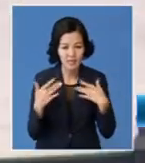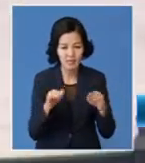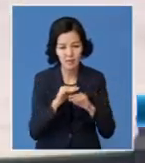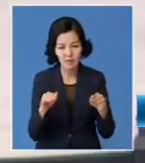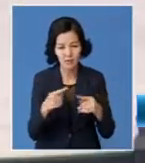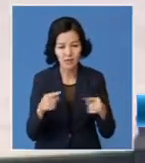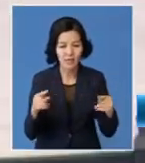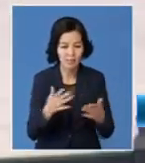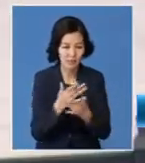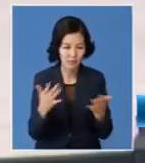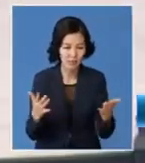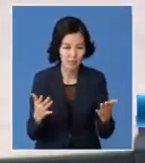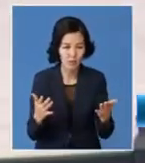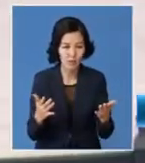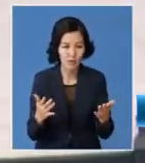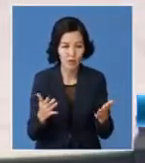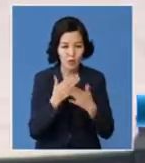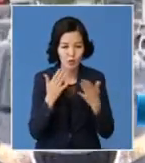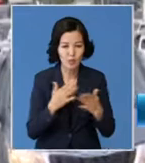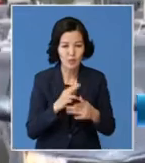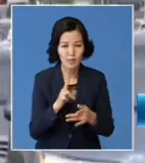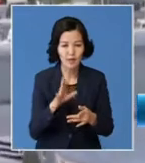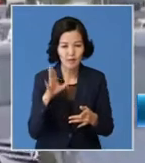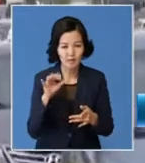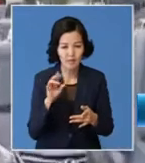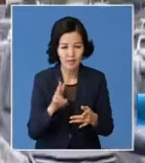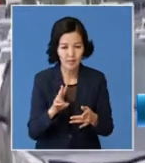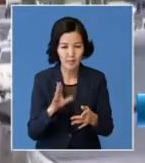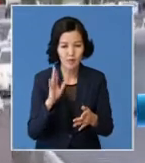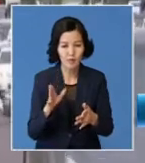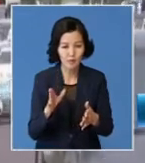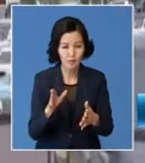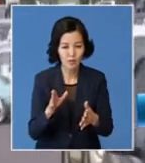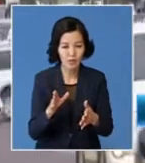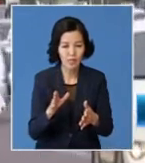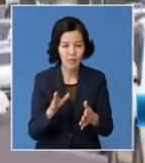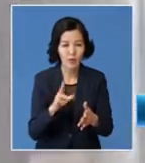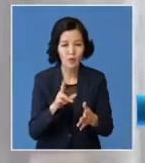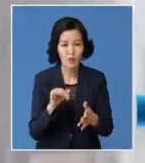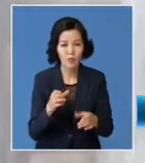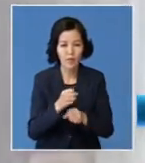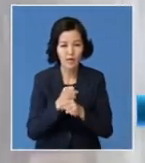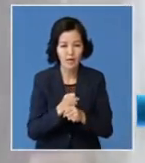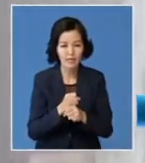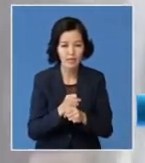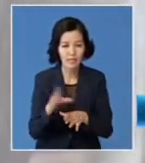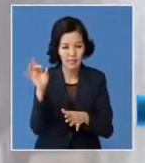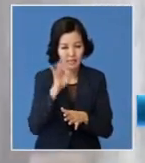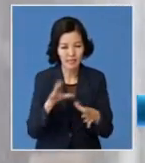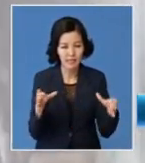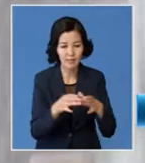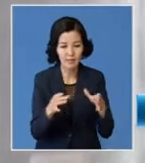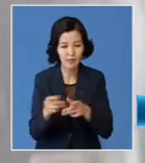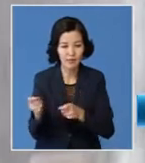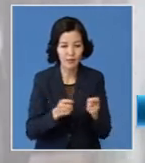и многое другое. К слову, любители клуба веселых и находчивых тоже ждет сюрприз. Кубок Азии соберет известные команды КВН.